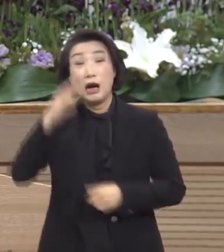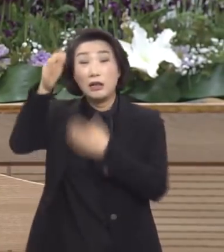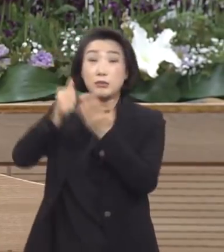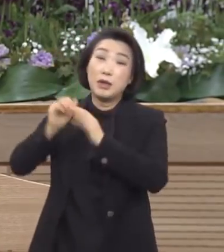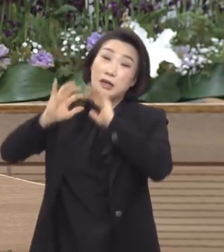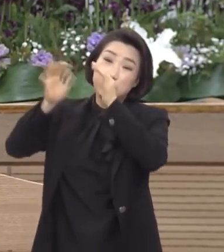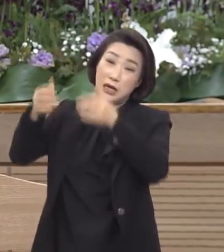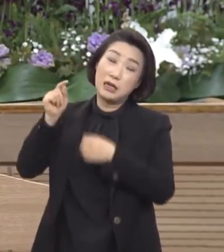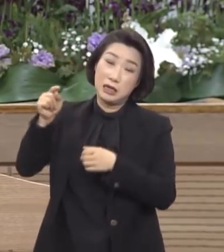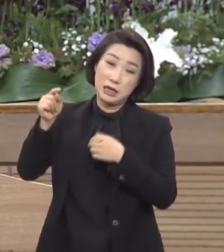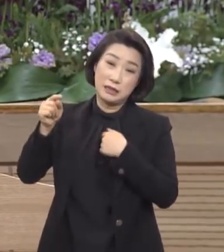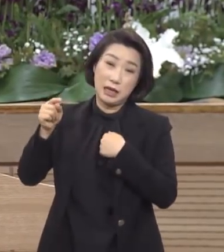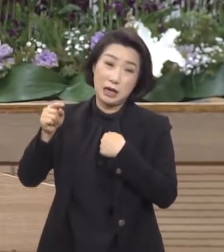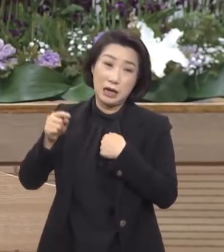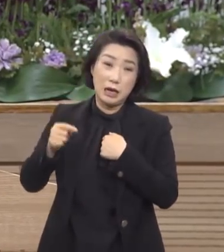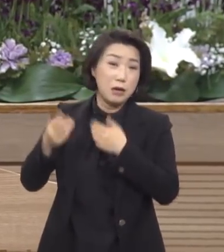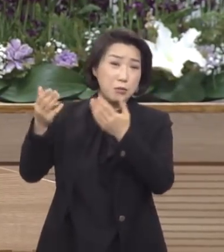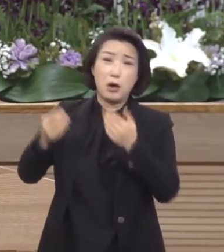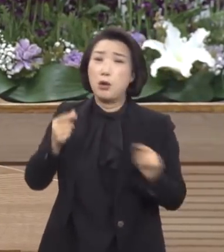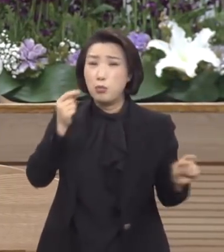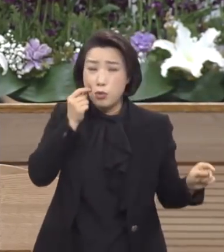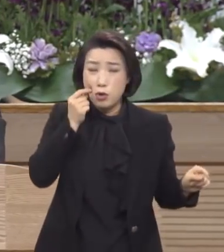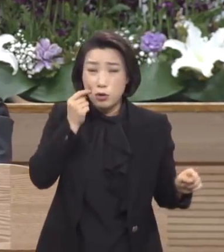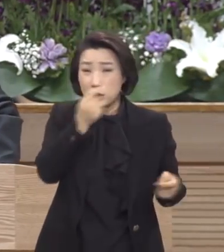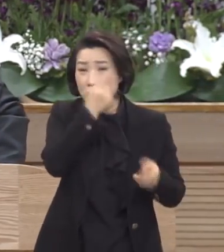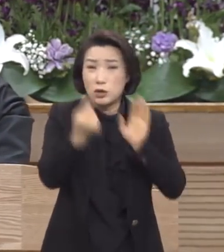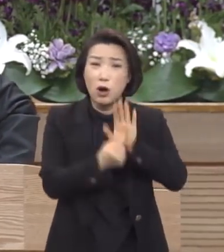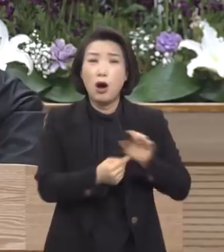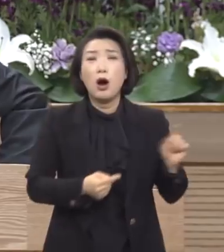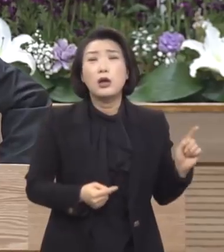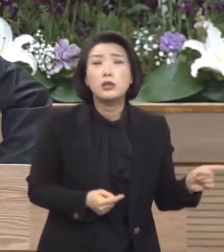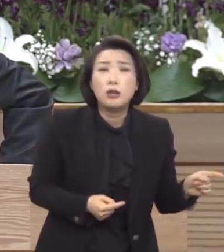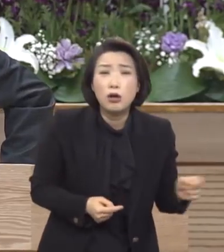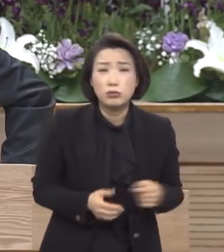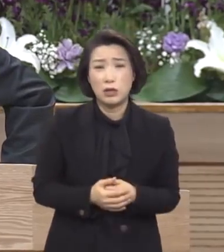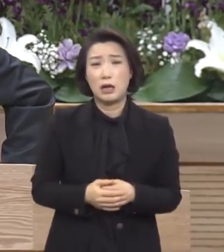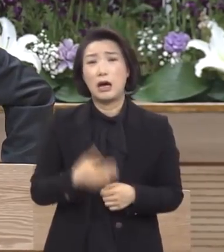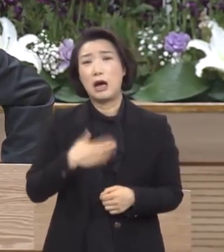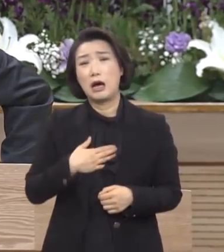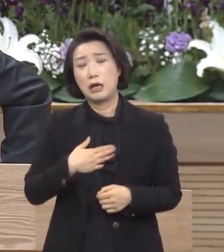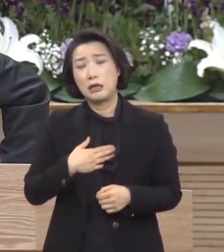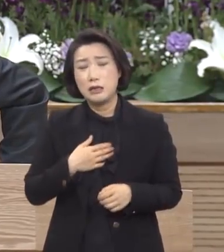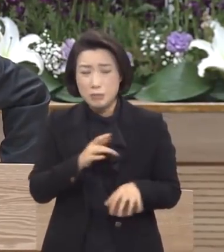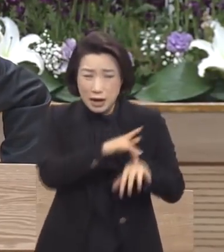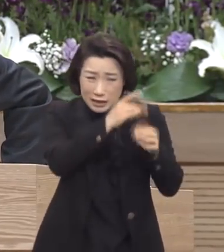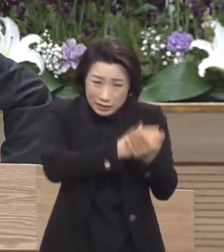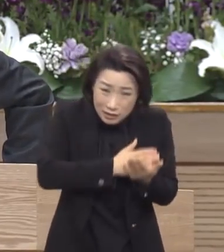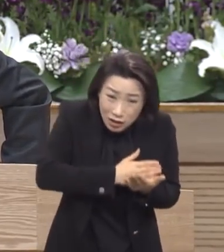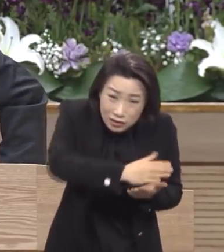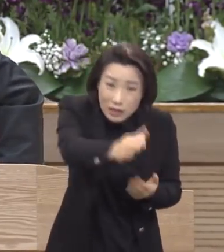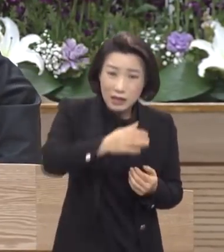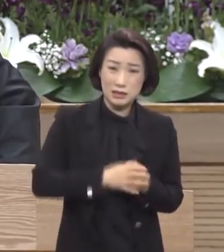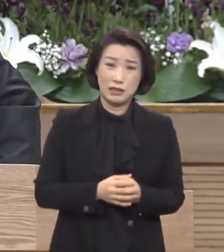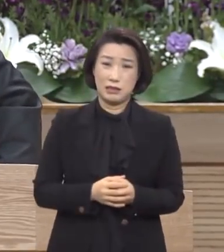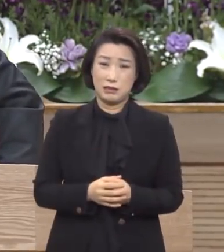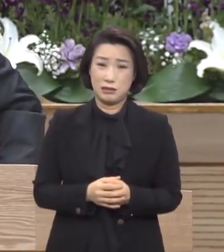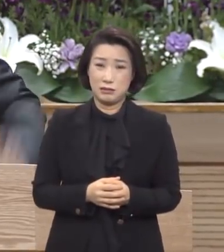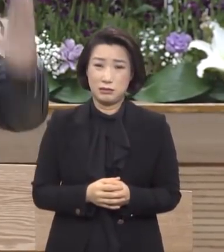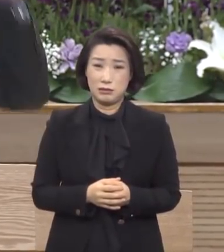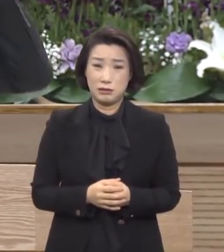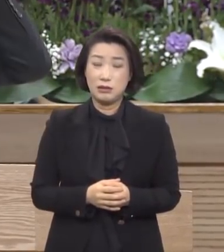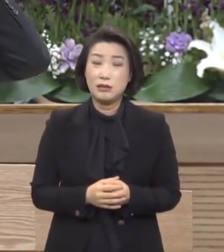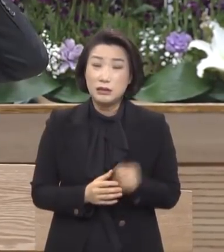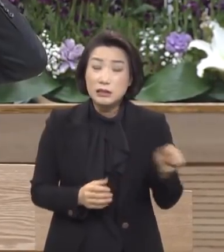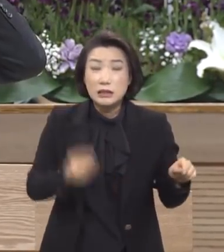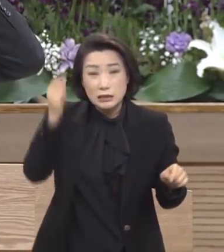하나님의 나라를 얻을 수 없는 증거가 이것이구나. 사단아 물러가라.